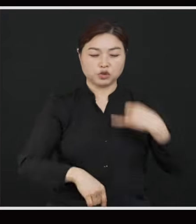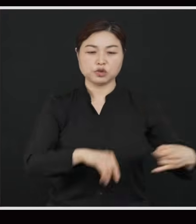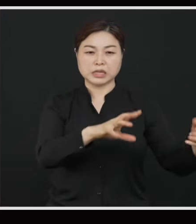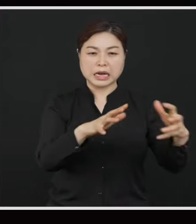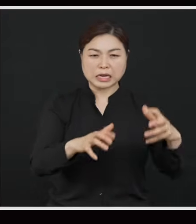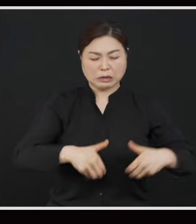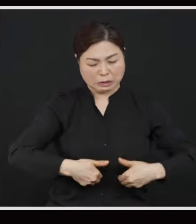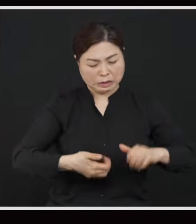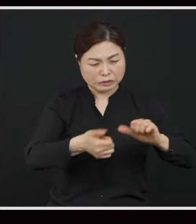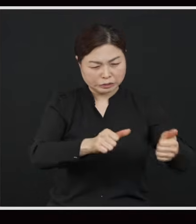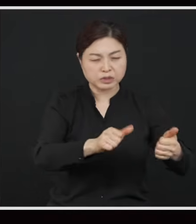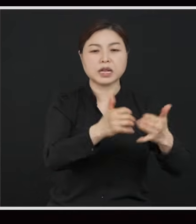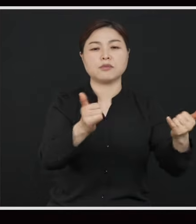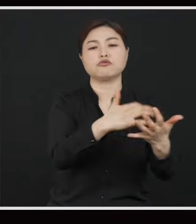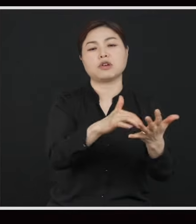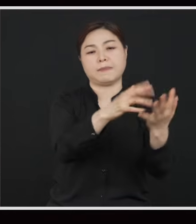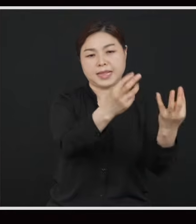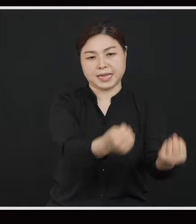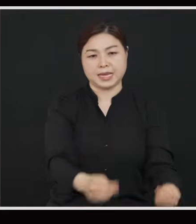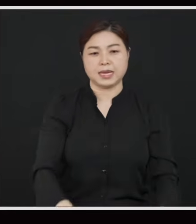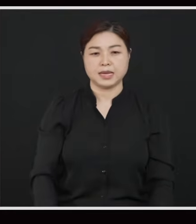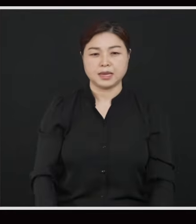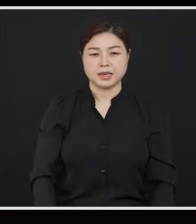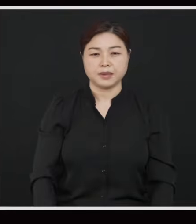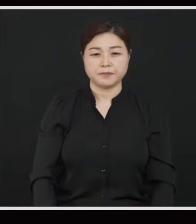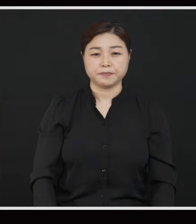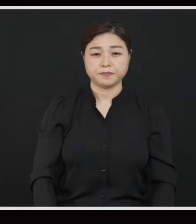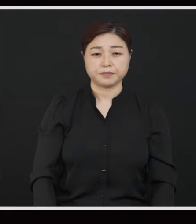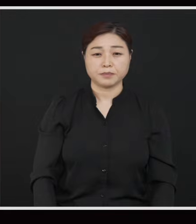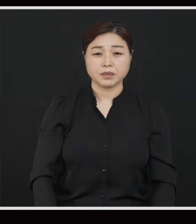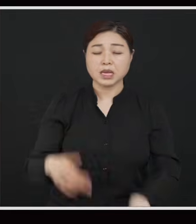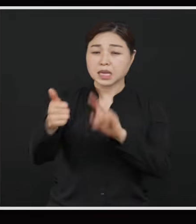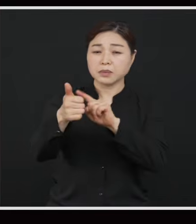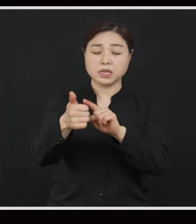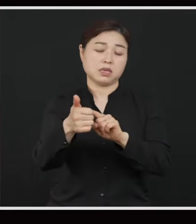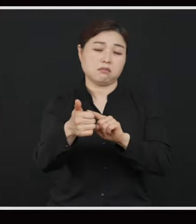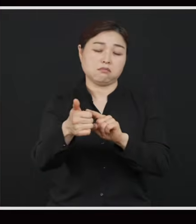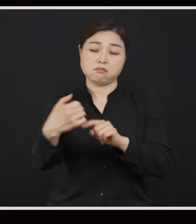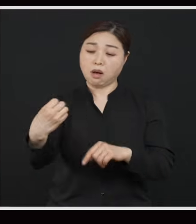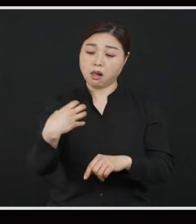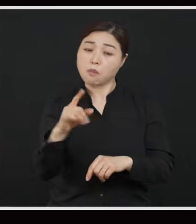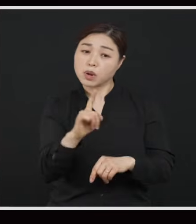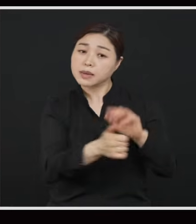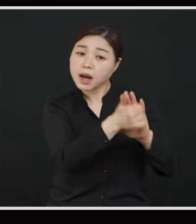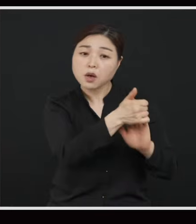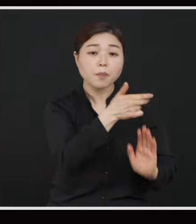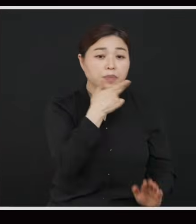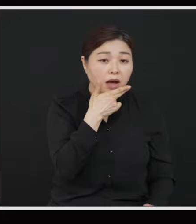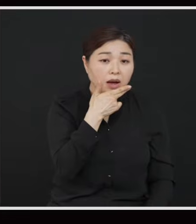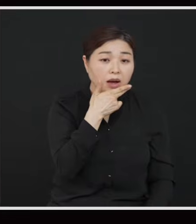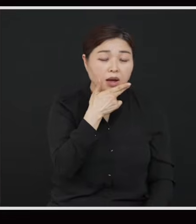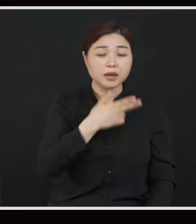중국에 굶어 죽는 사람들이 많어. 그 사람은 이제 희망이 없다는 결론을 내렸는데,